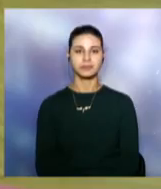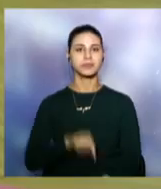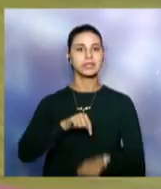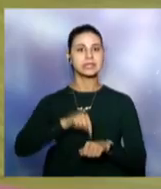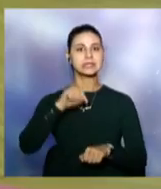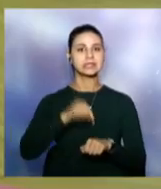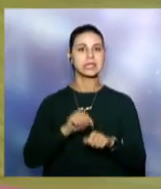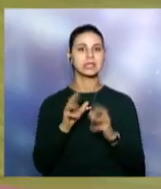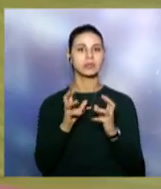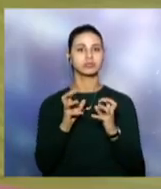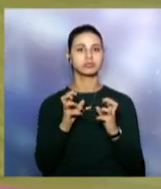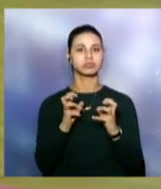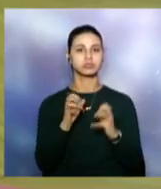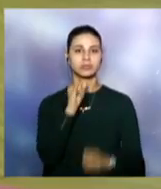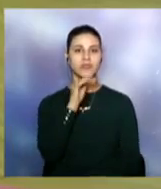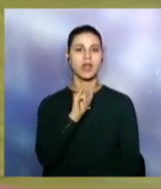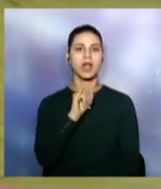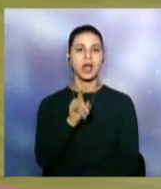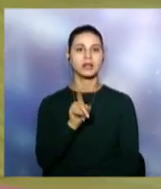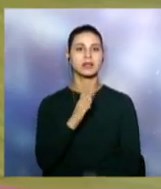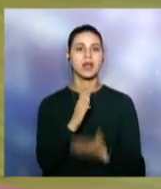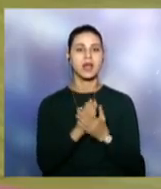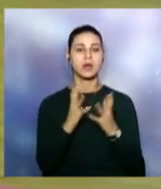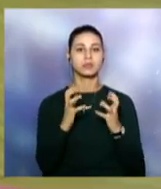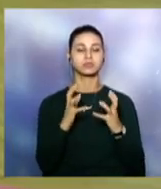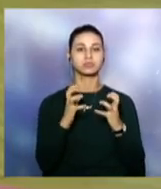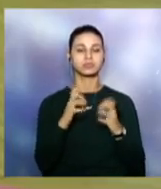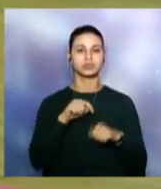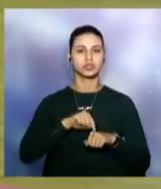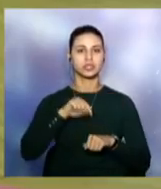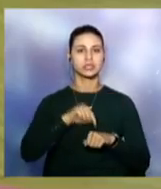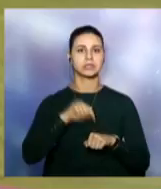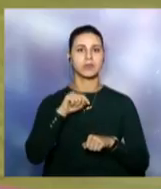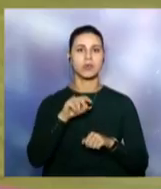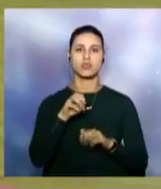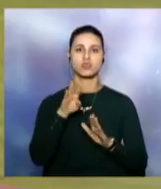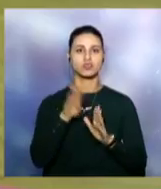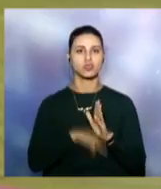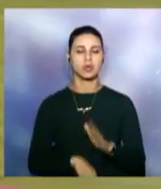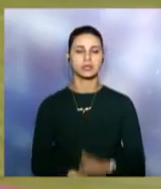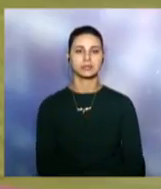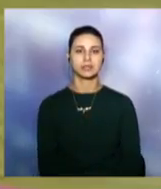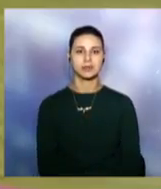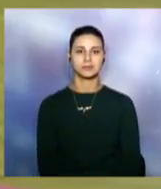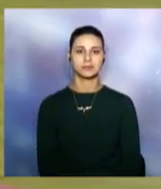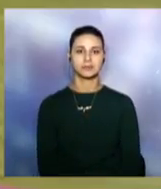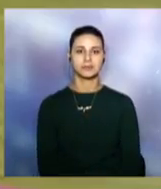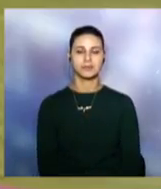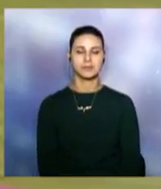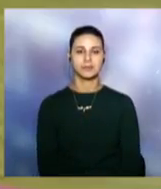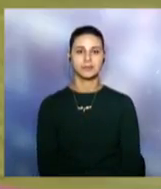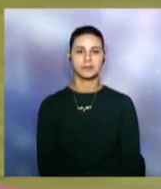იგრძენით დაბუჟება ან არსებული დაბუჟების შეგრძნება გაღრმავდა.